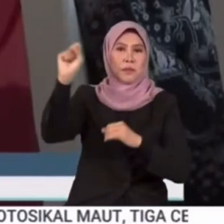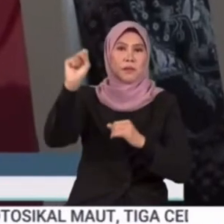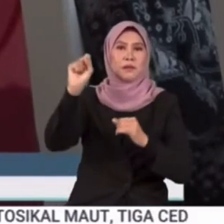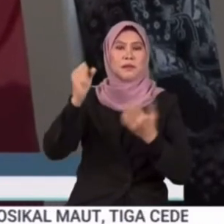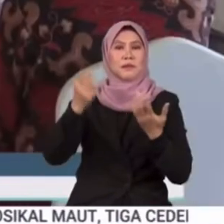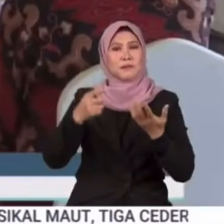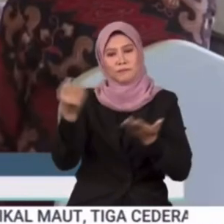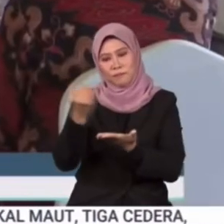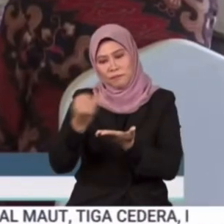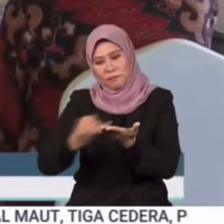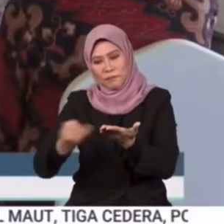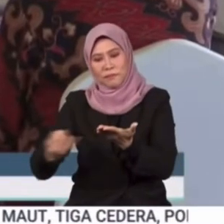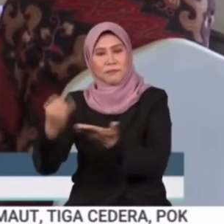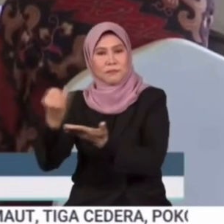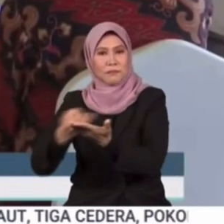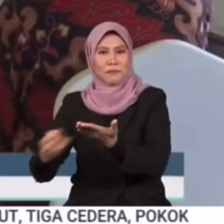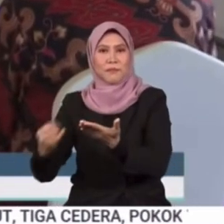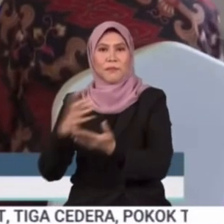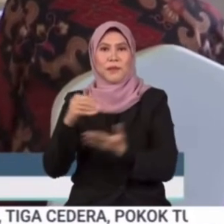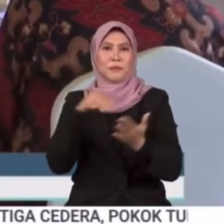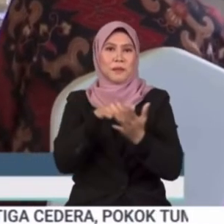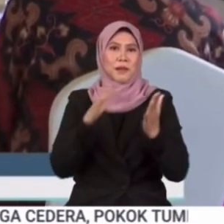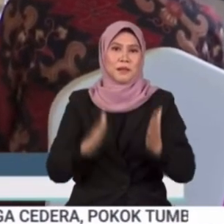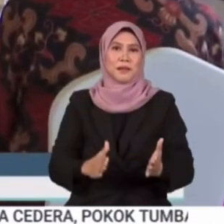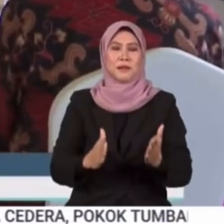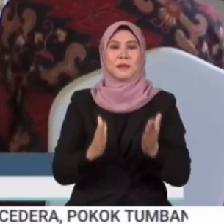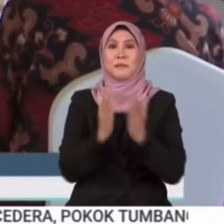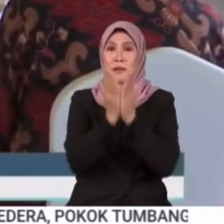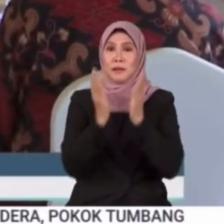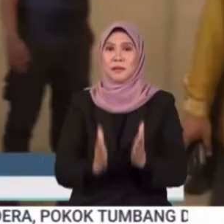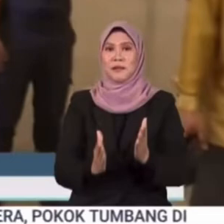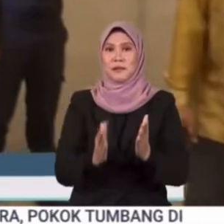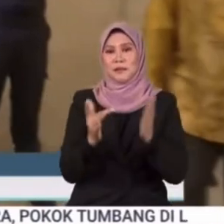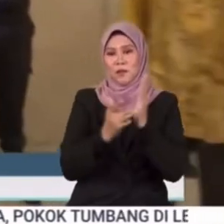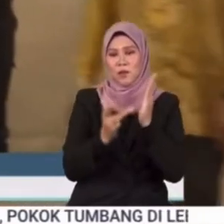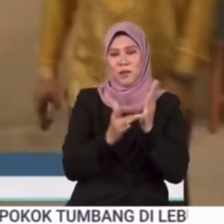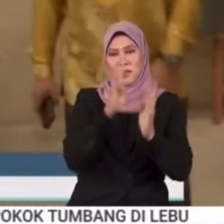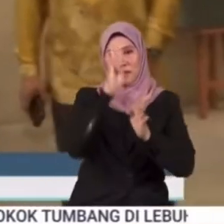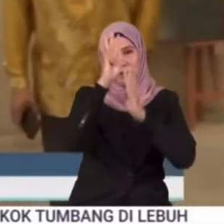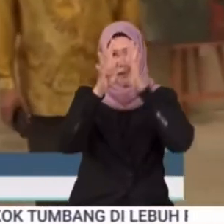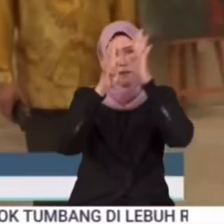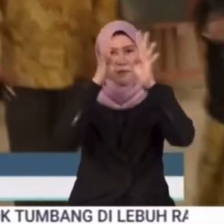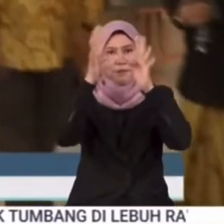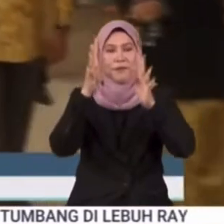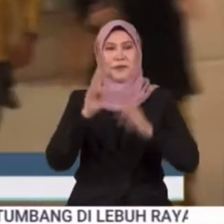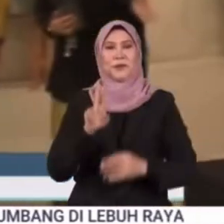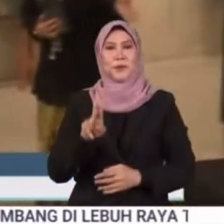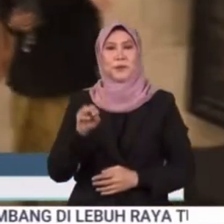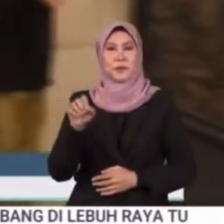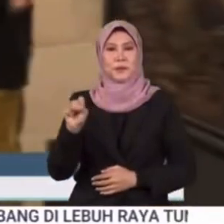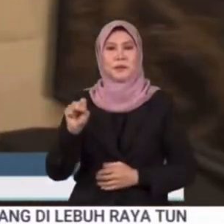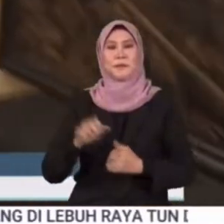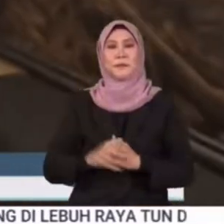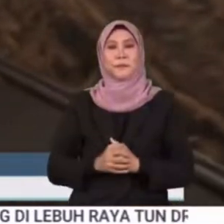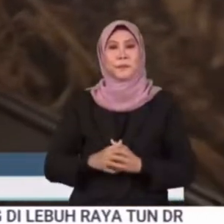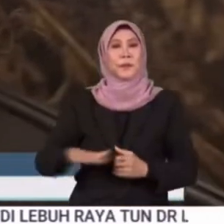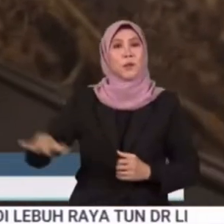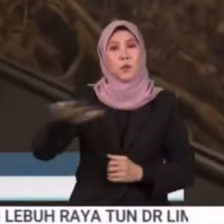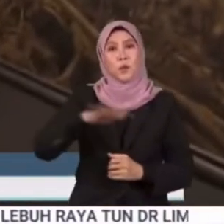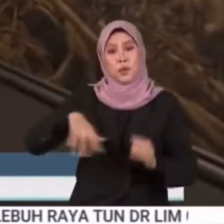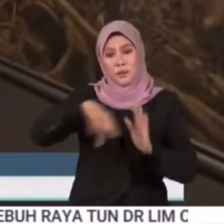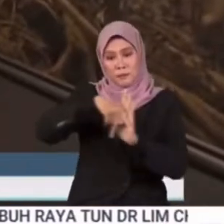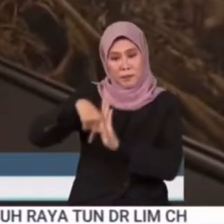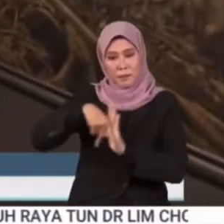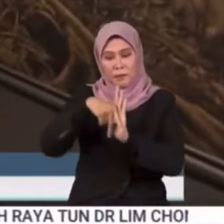arti setempatan dan pelajari Akademi seni dan teknologi kreatif keseluruhan galeri dengan kawasan